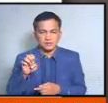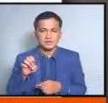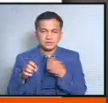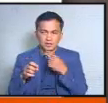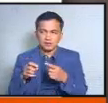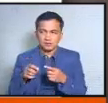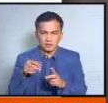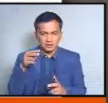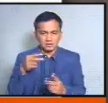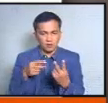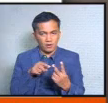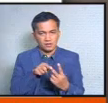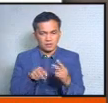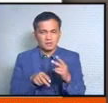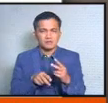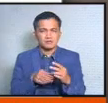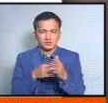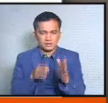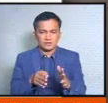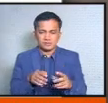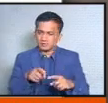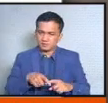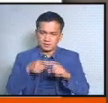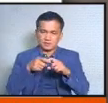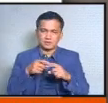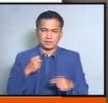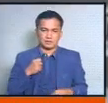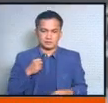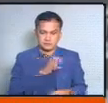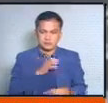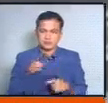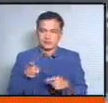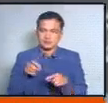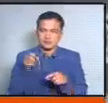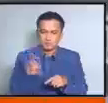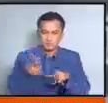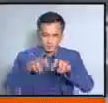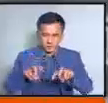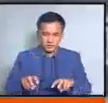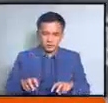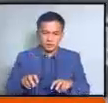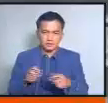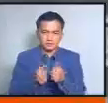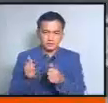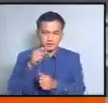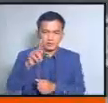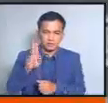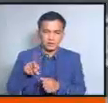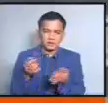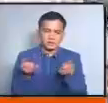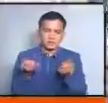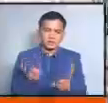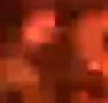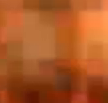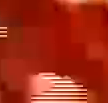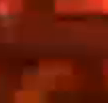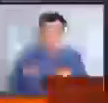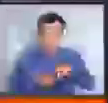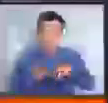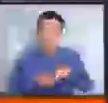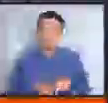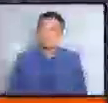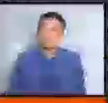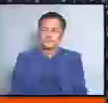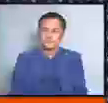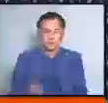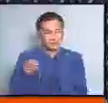at sinuspindi muna sa Student Council. Pinaimbestigahan na rin ng pamunuan ng UP ang hinihinalang insidente ng hazing.